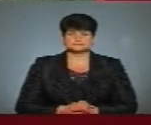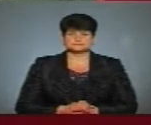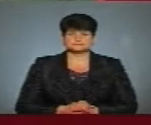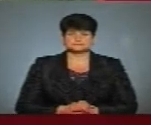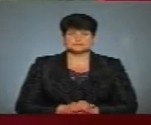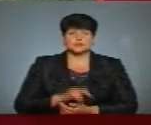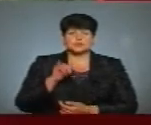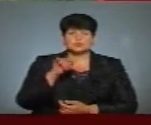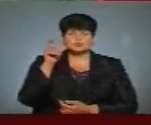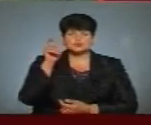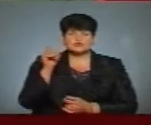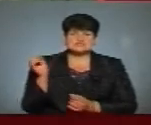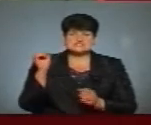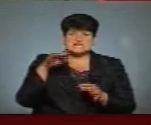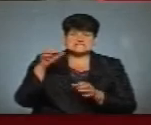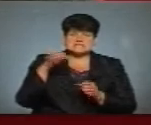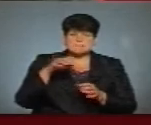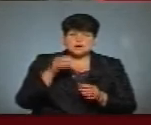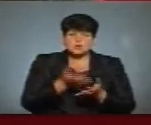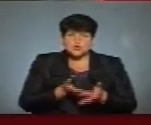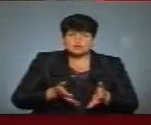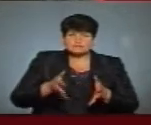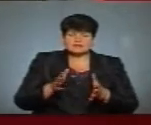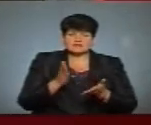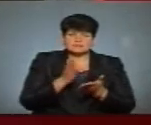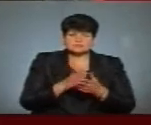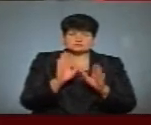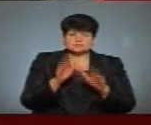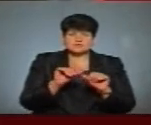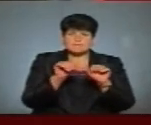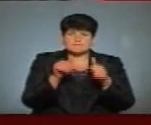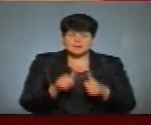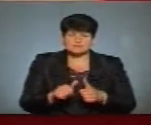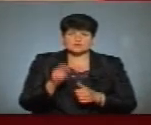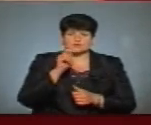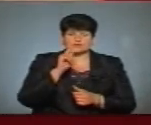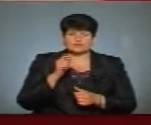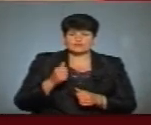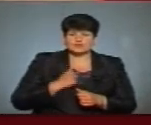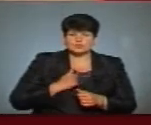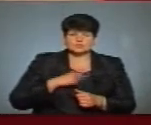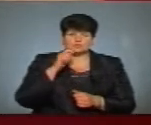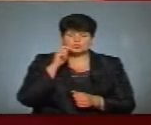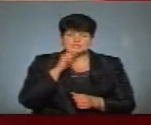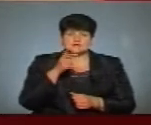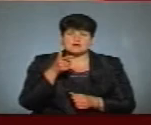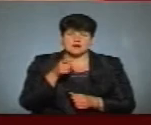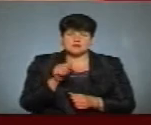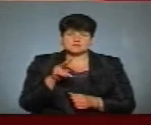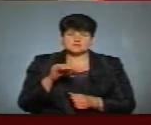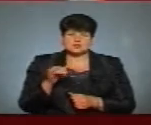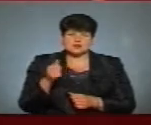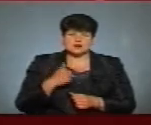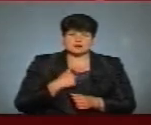У Чорткові засипають котлован, де мав бути меморіал воїнам Української Галицької армії. У громади немає коштів продовжувати будівництво.